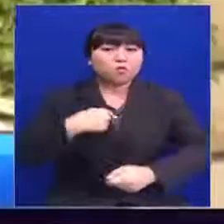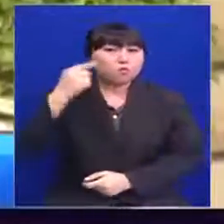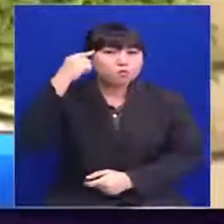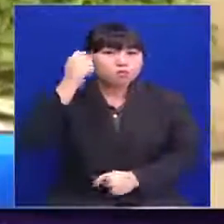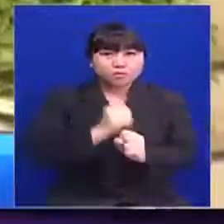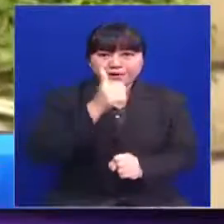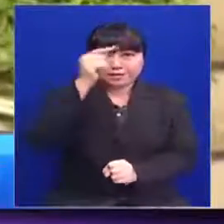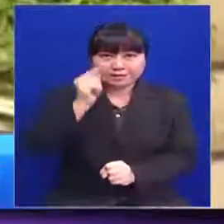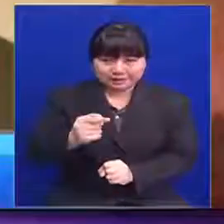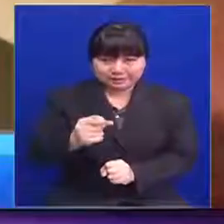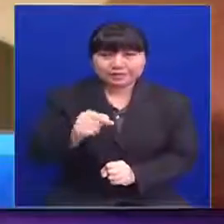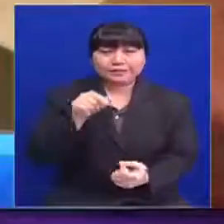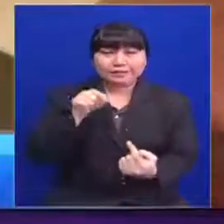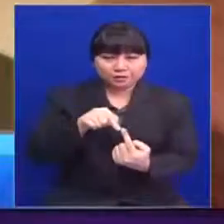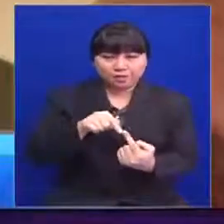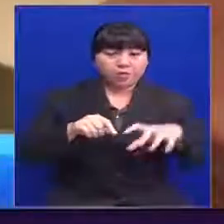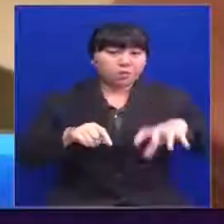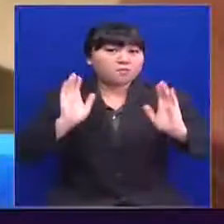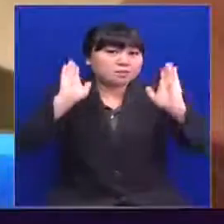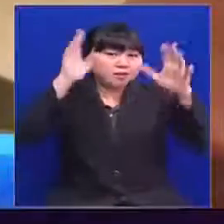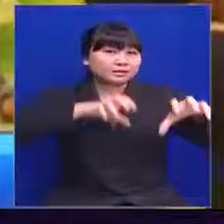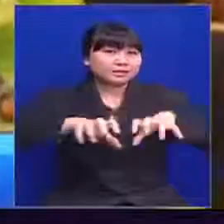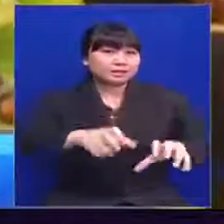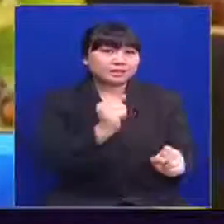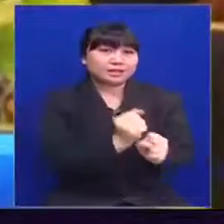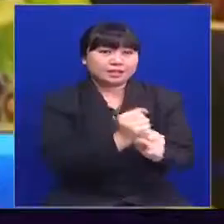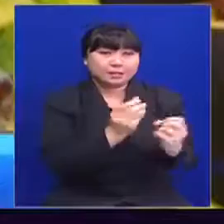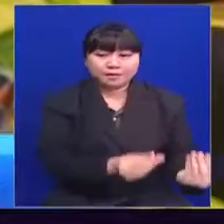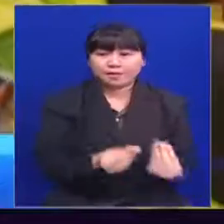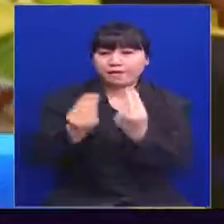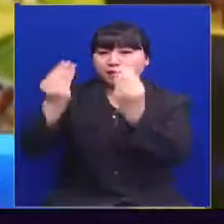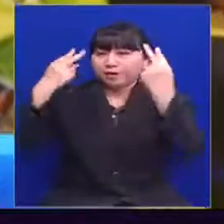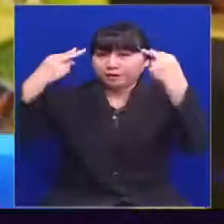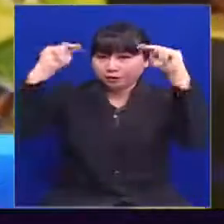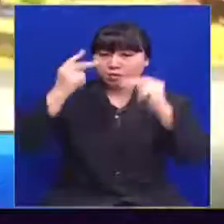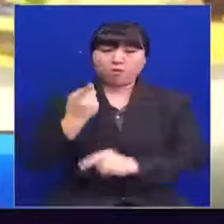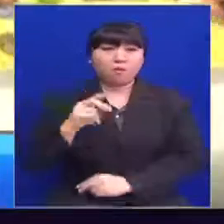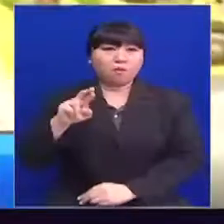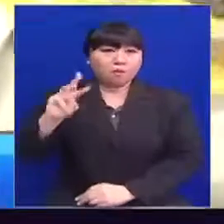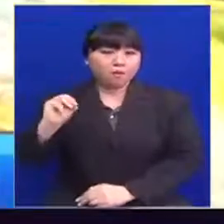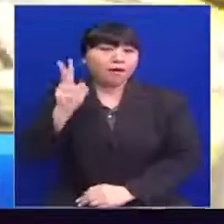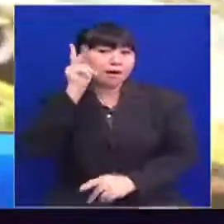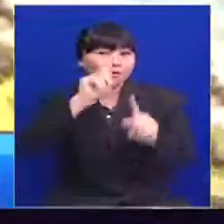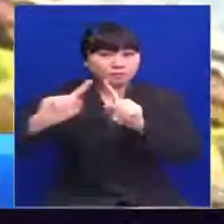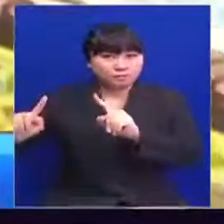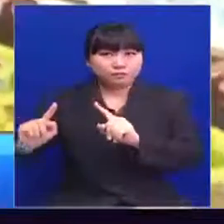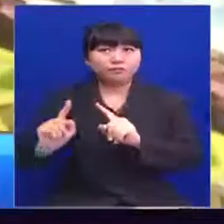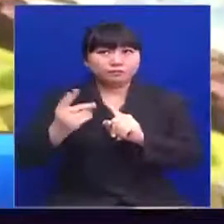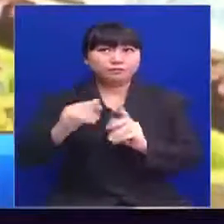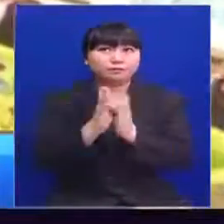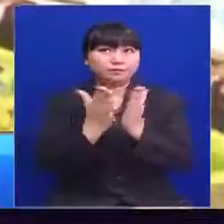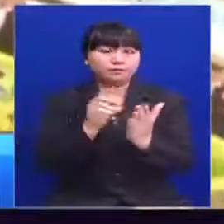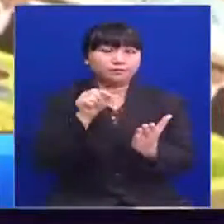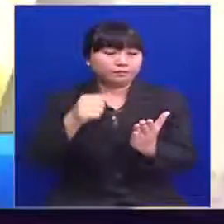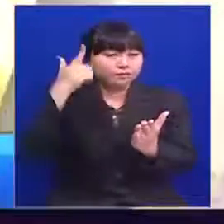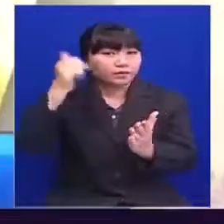กฤตเศรษฐกิจที่กรมประชาสัมพันธ์จัดทำขึ้นมอบให้กับนายกรัฐมนตรีคณะรัฐมนตรีรวมถึงสื่อมวลชนค่ะโดยหนังสือ Smart